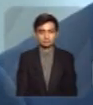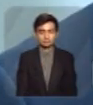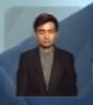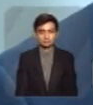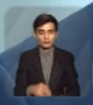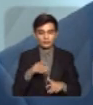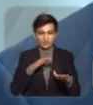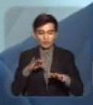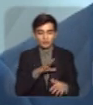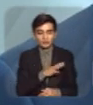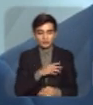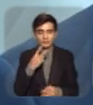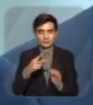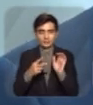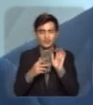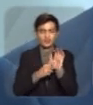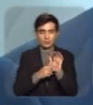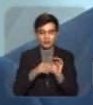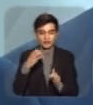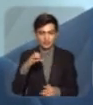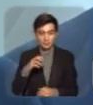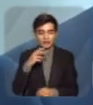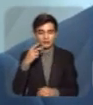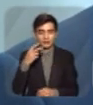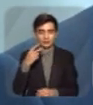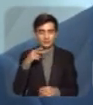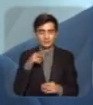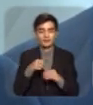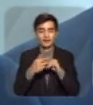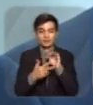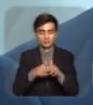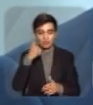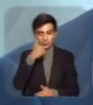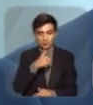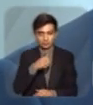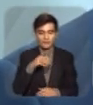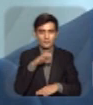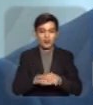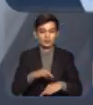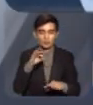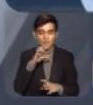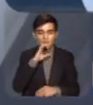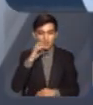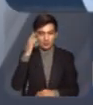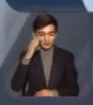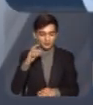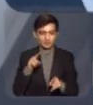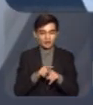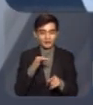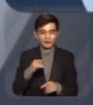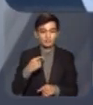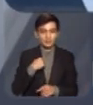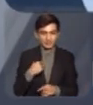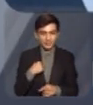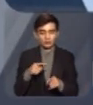Дело было заведено 28 сентября 2018 года, да, по факту хищения. Но меня к этому